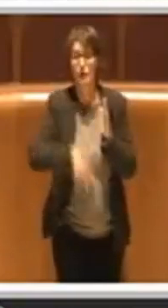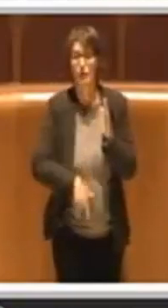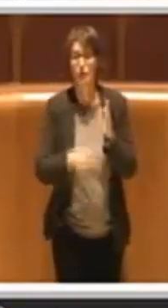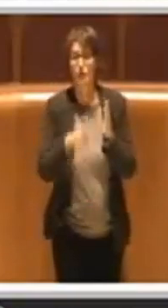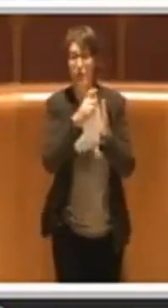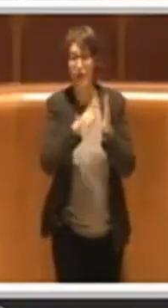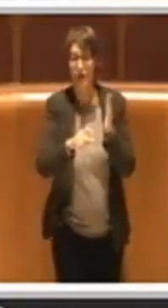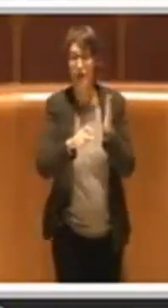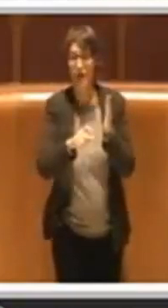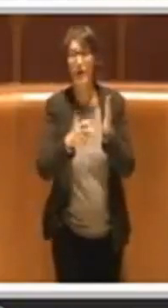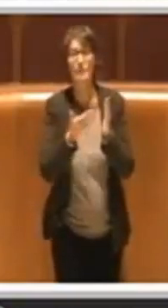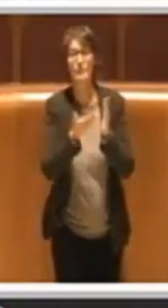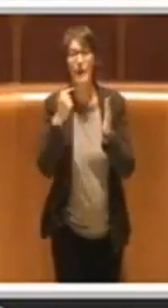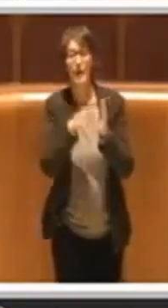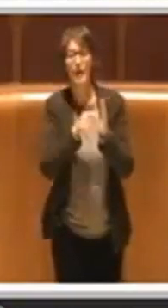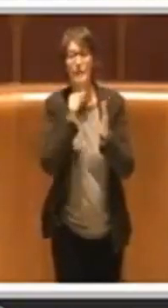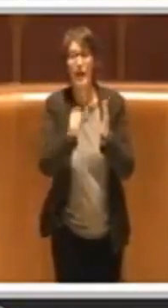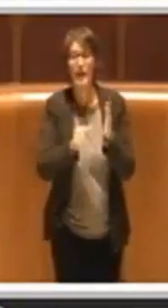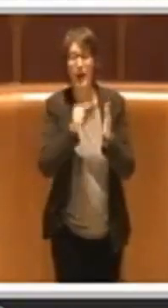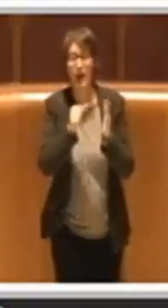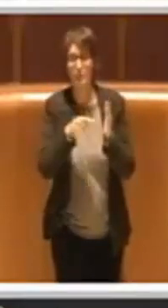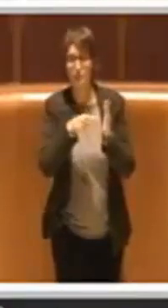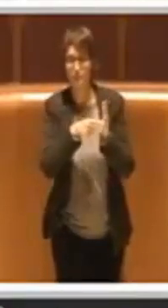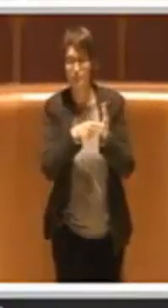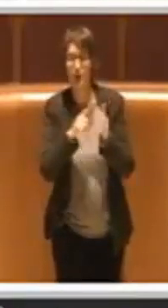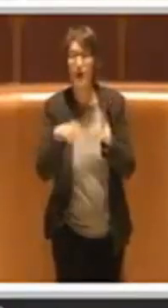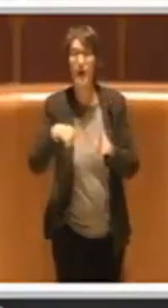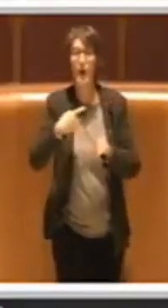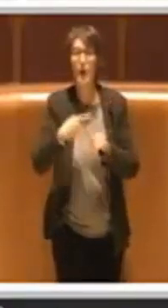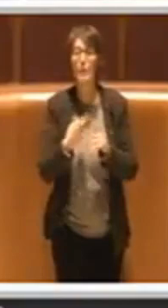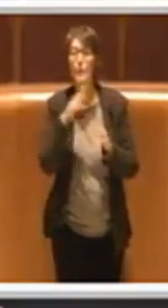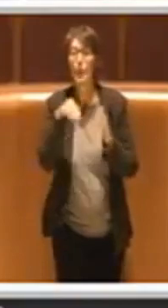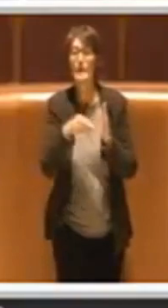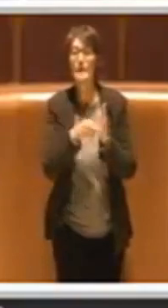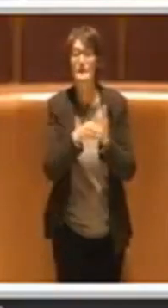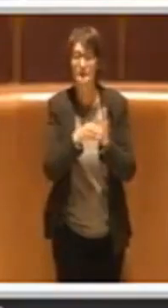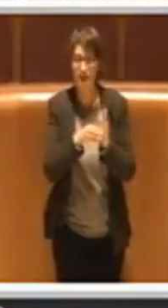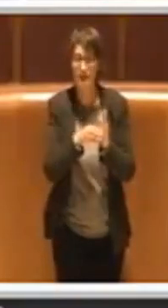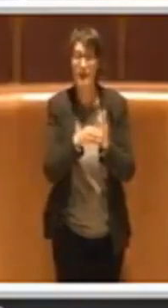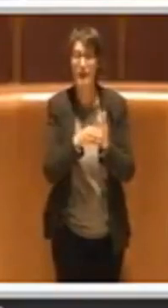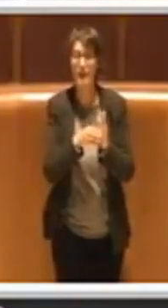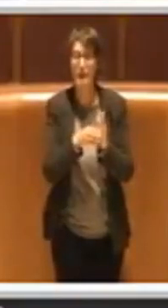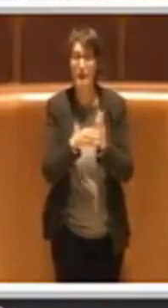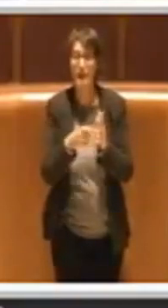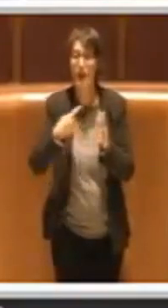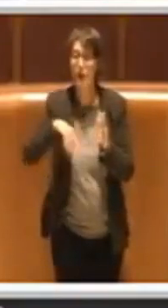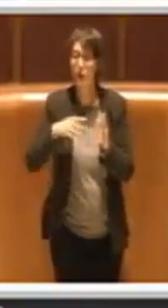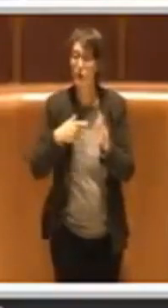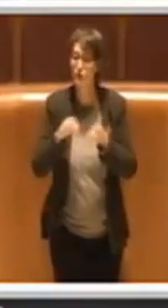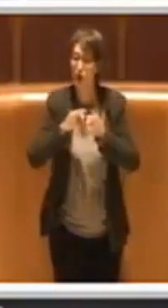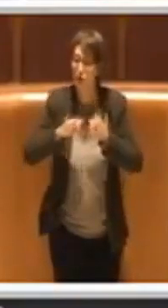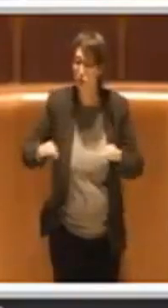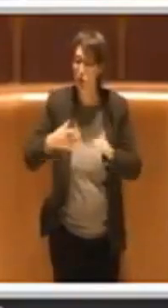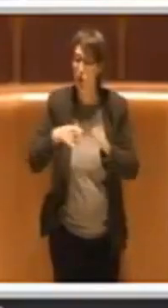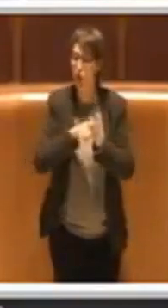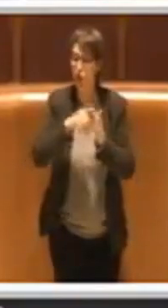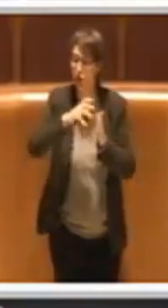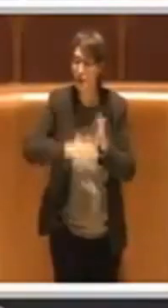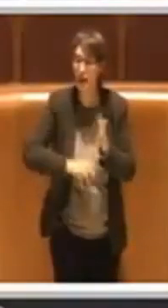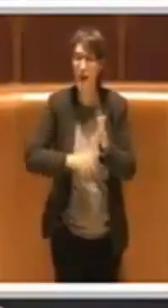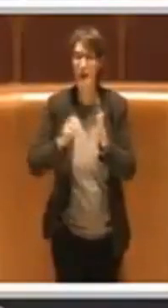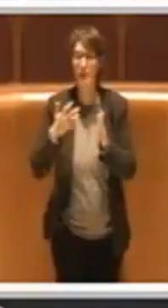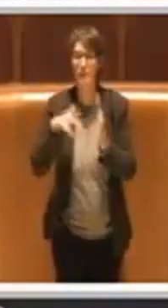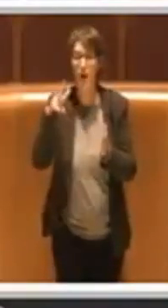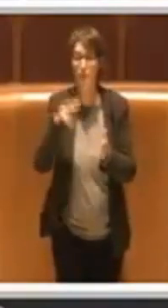nuova denominazione e anche inserendo quello che abbiamo predisposto con la delibera che abbiamo